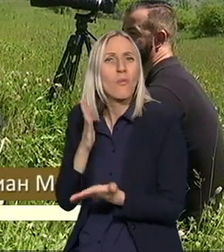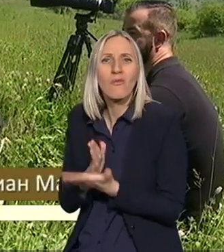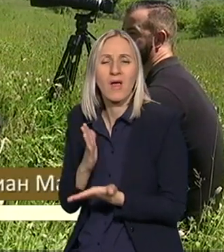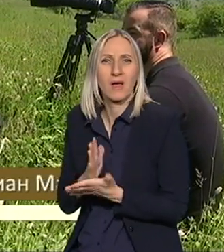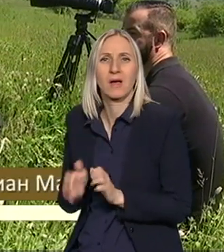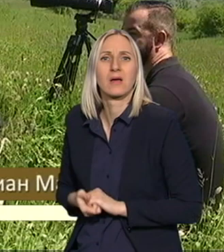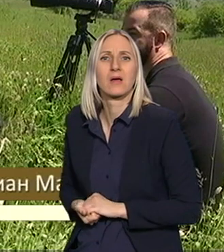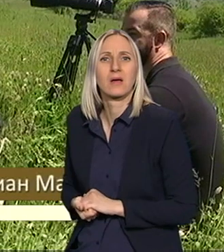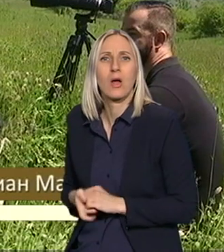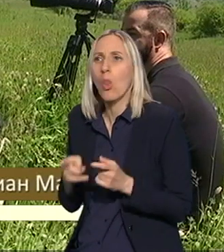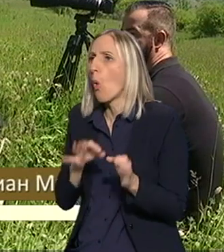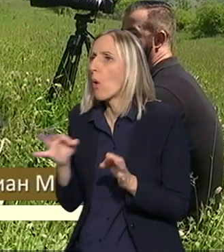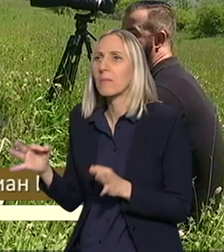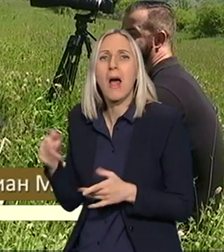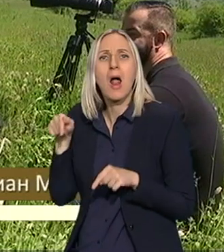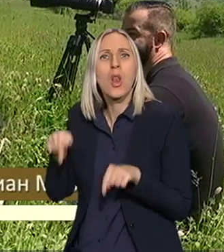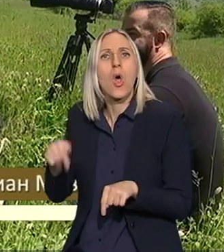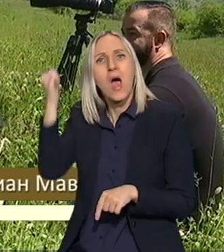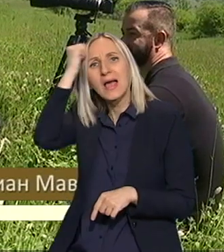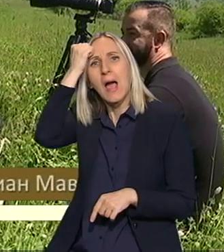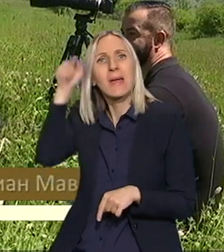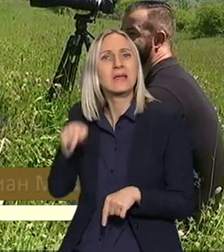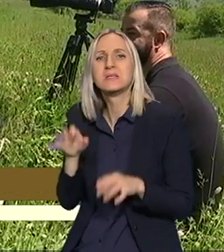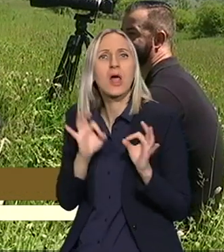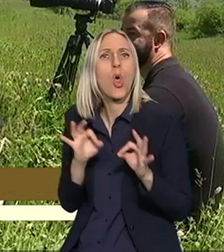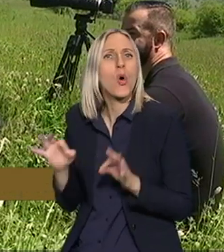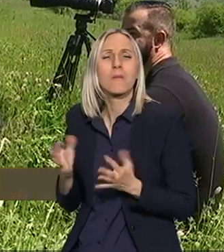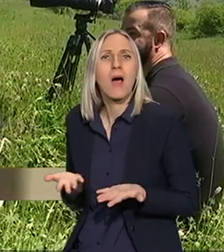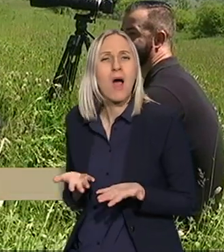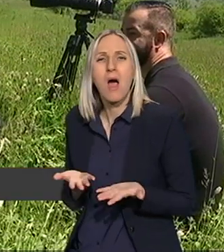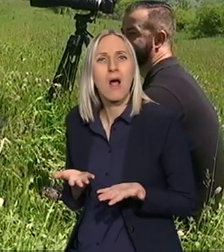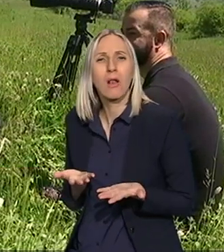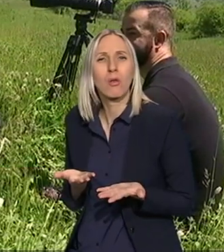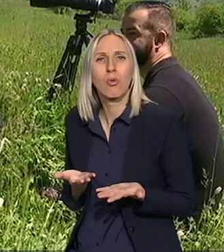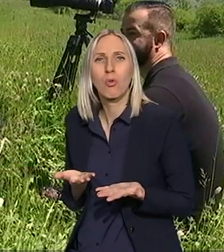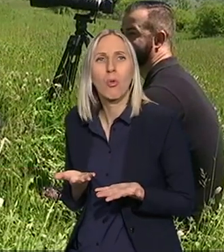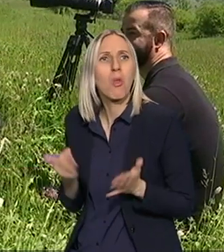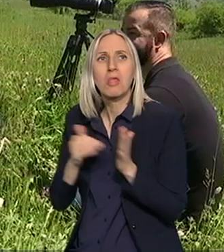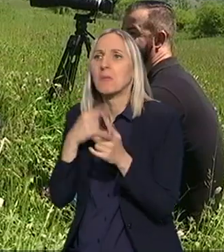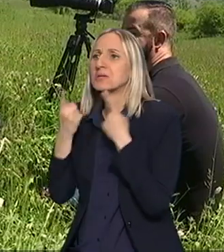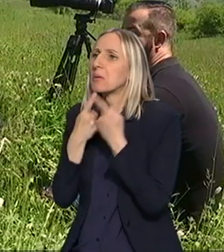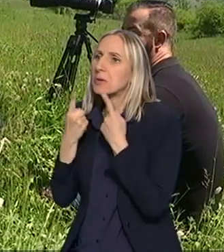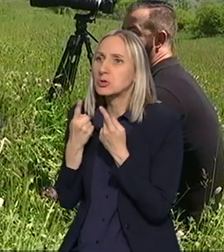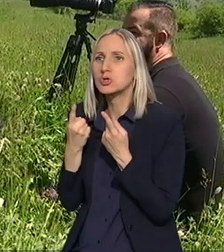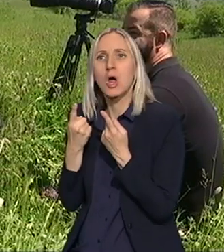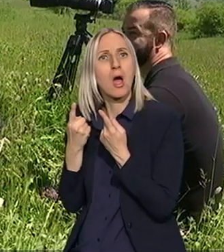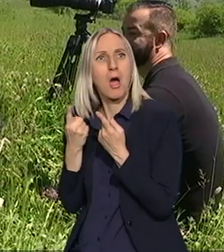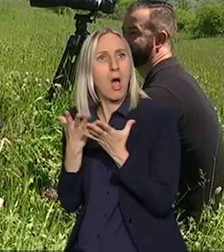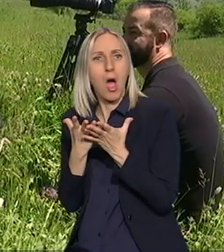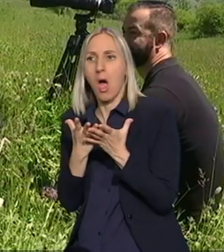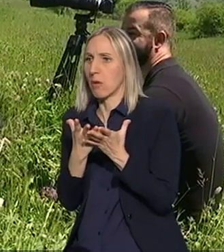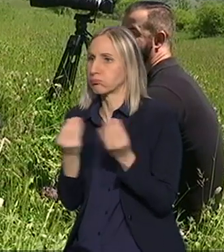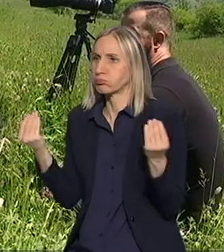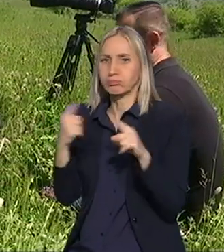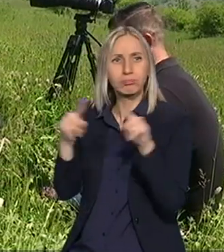Kod nas je to sve normalno, mislim, ne bi trebalo da se uopšte priča u vezi multietničkom životu,